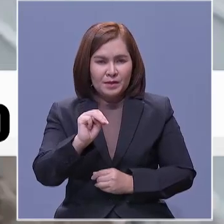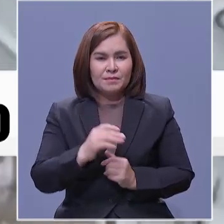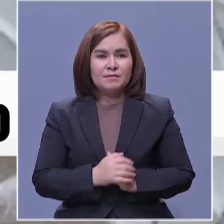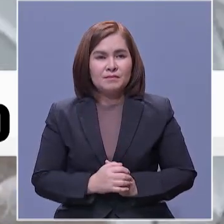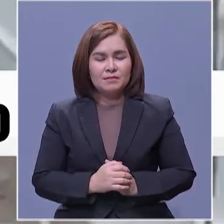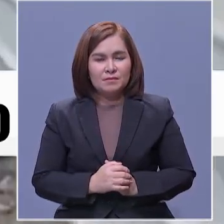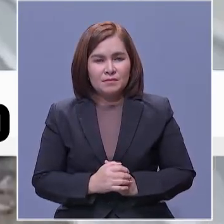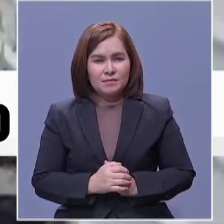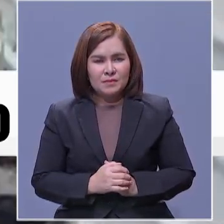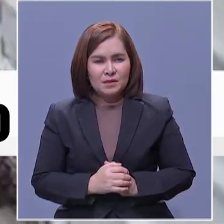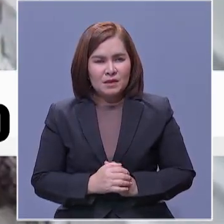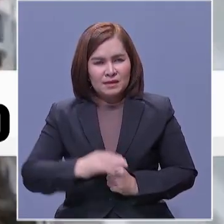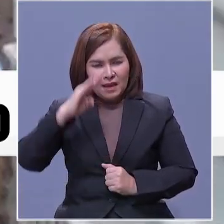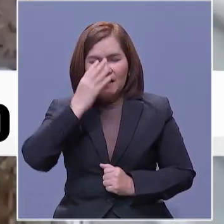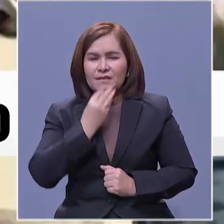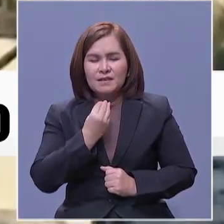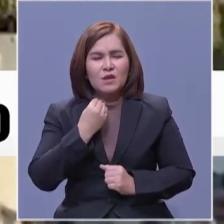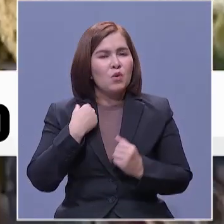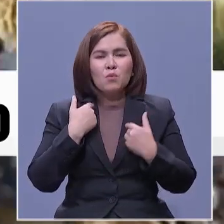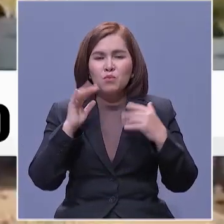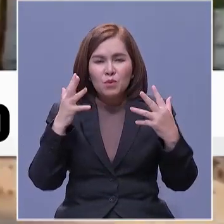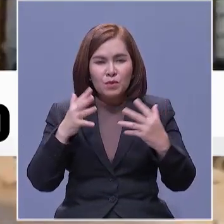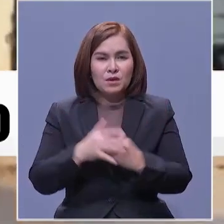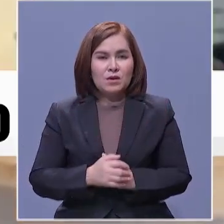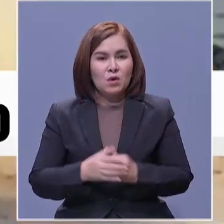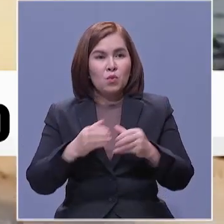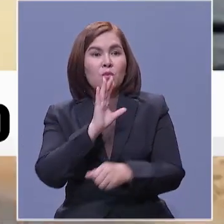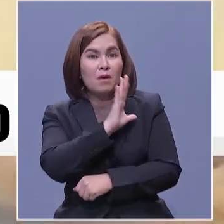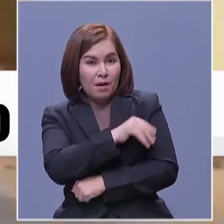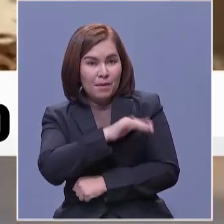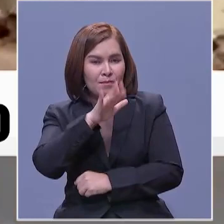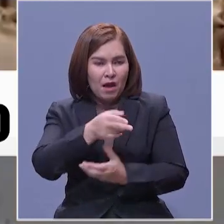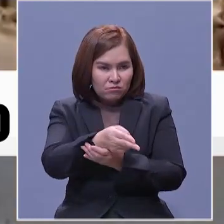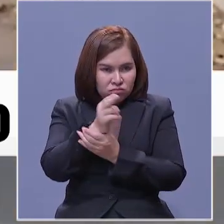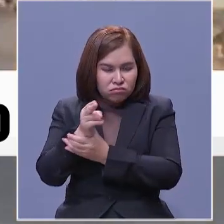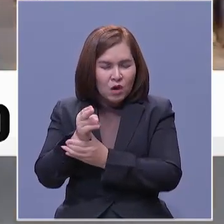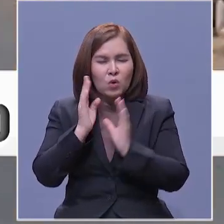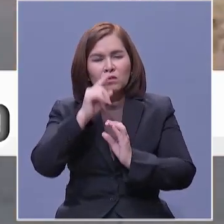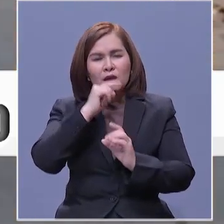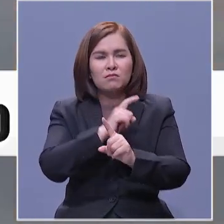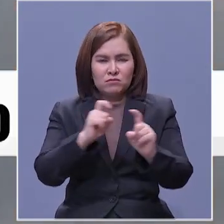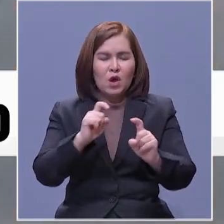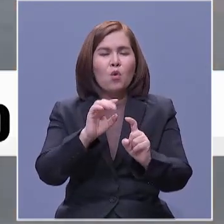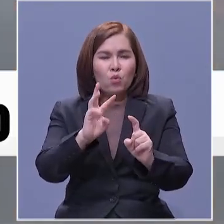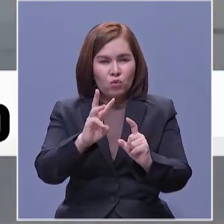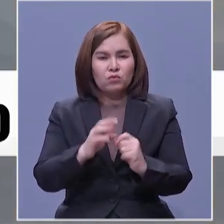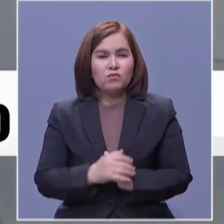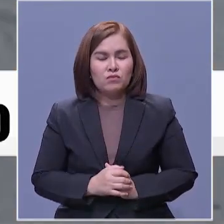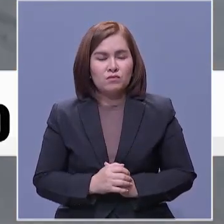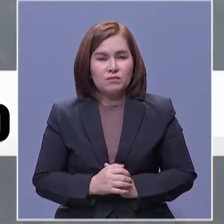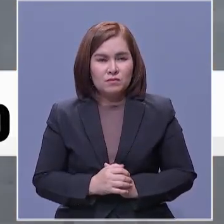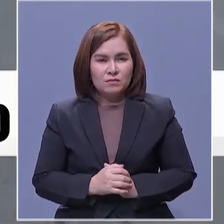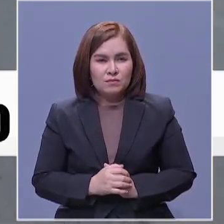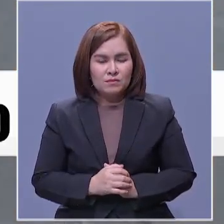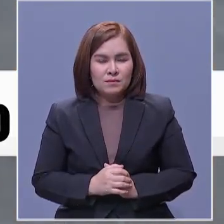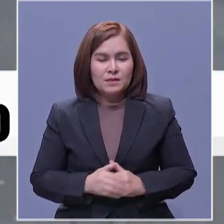ตรงนั้นเนี่ยอาจจะไม่มีทหารอิสราเอลนะครับทำให้พวกฮามาสเข้ามายิงเพื่อนคนไทยจนเสียชีวิตซึ่งชีวิตที่